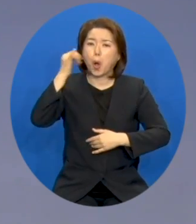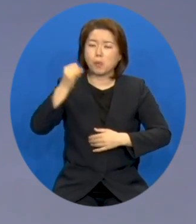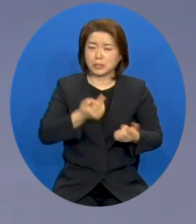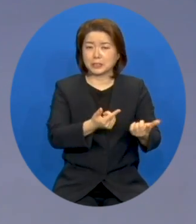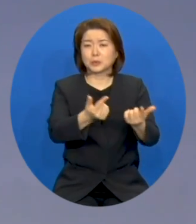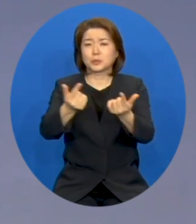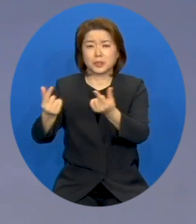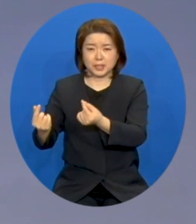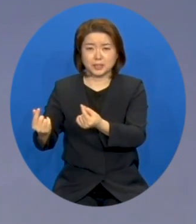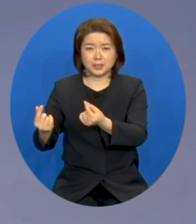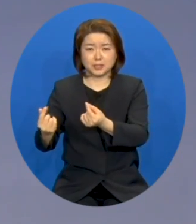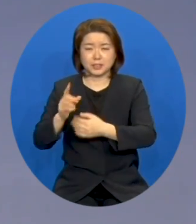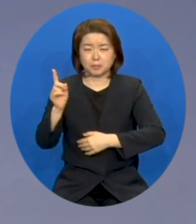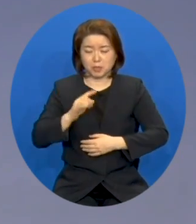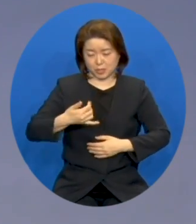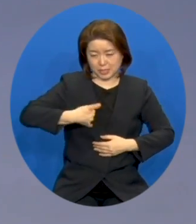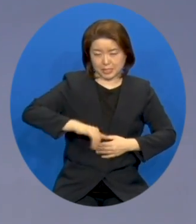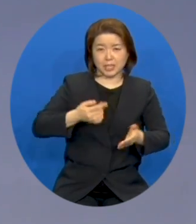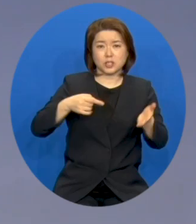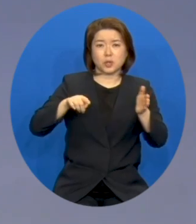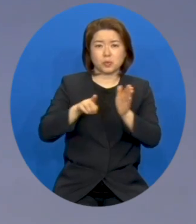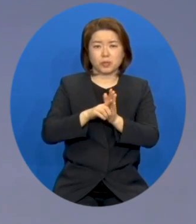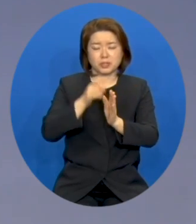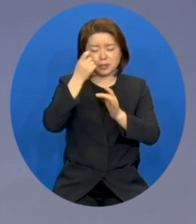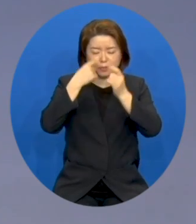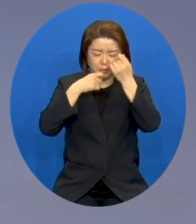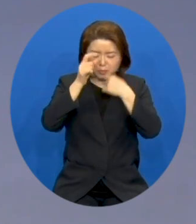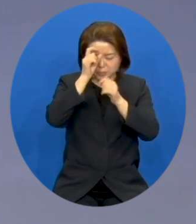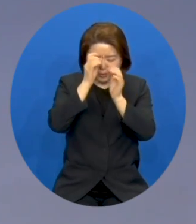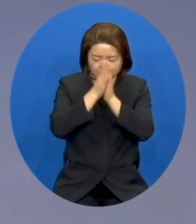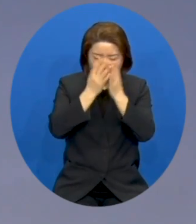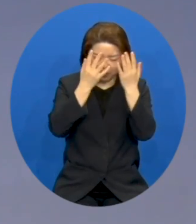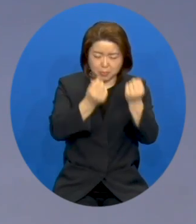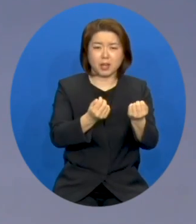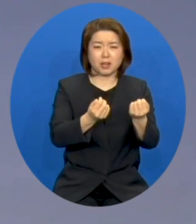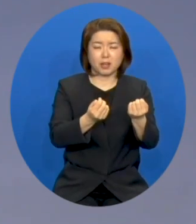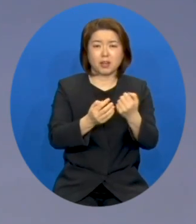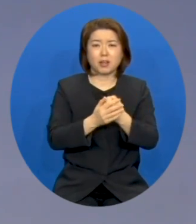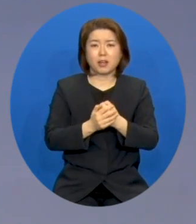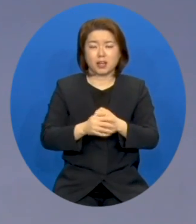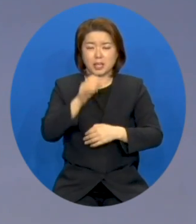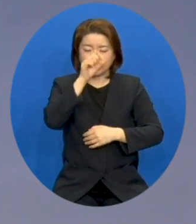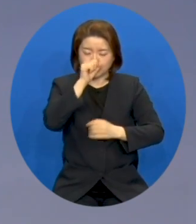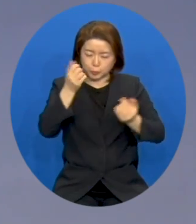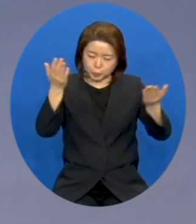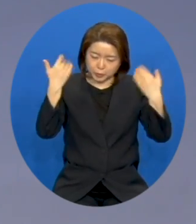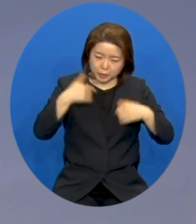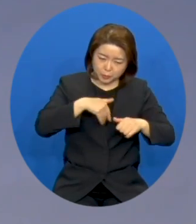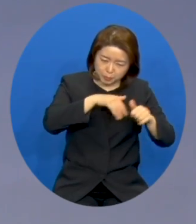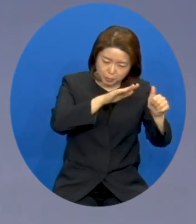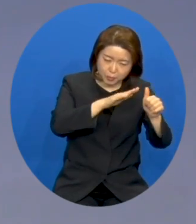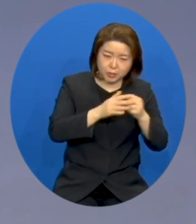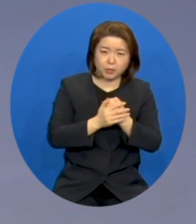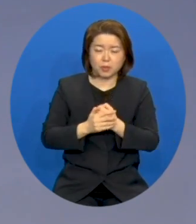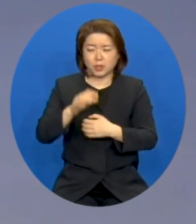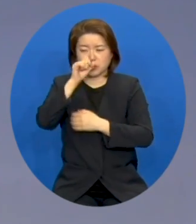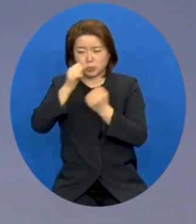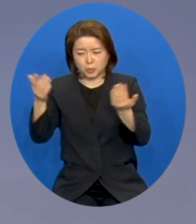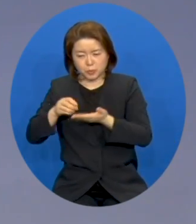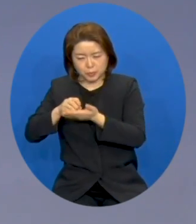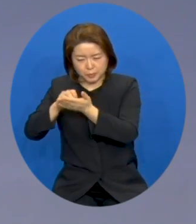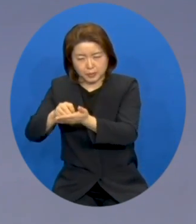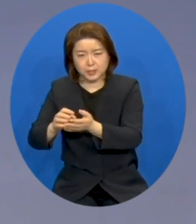그렇지요, 자녀들을 위해서 그렇게 기도 많이 하는데 좋은 학교 가도록, 좋은 직장